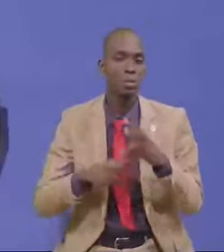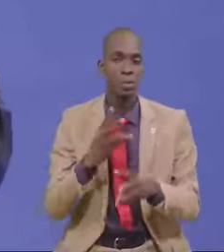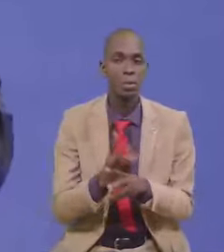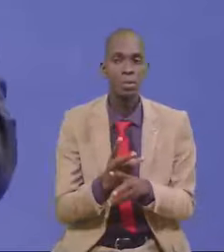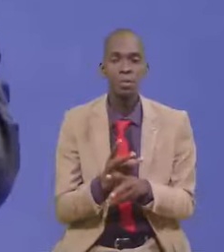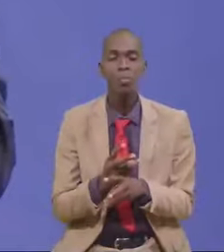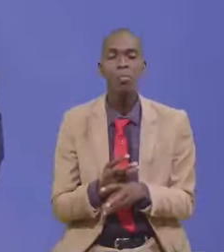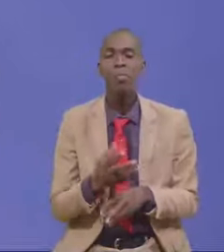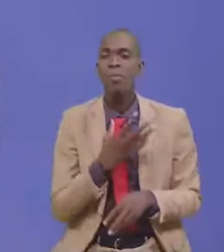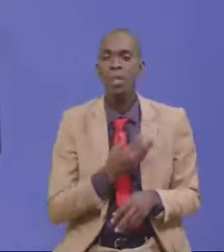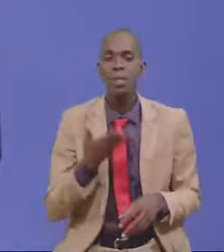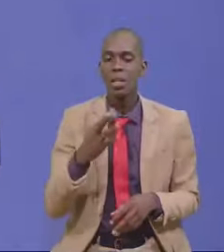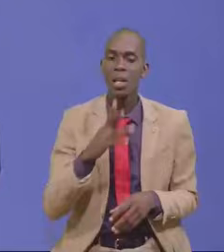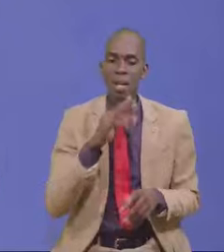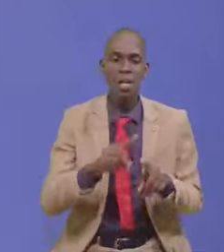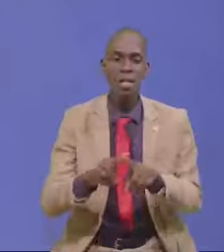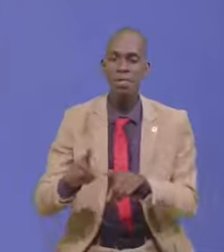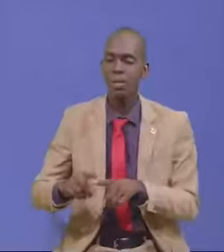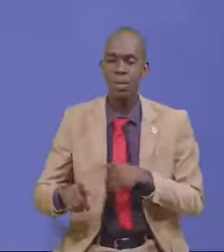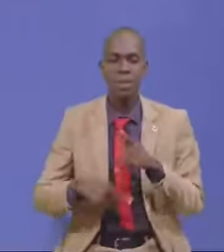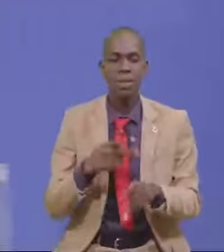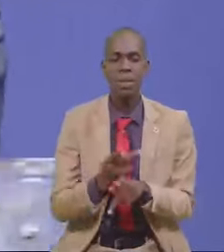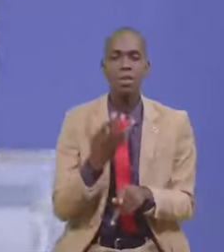Comme il y a plusieurs devises dans le monde.